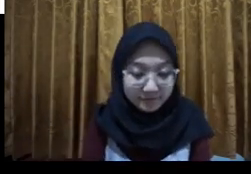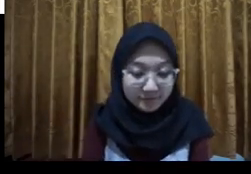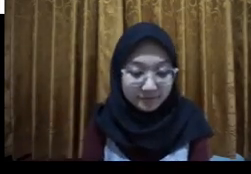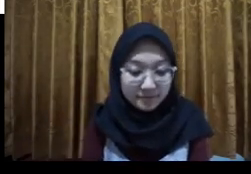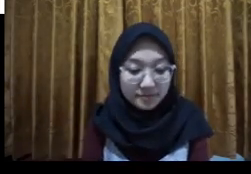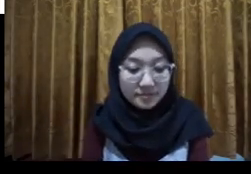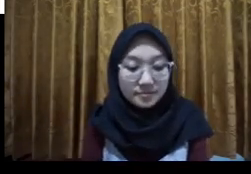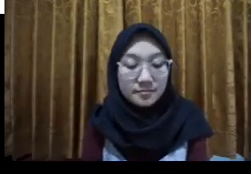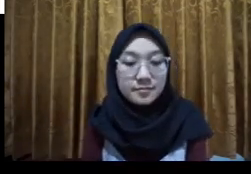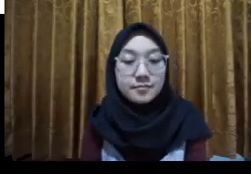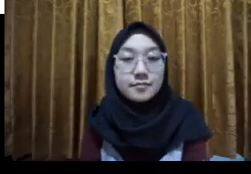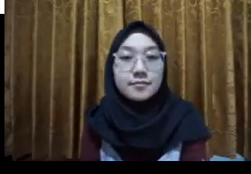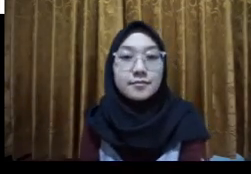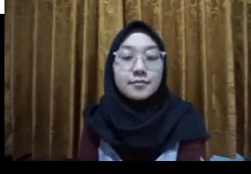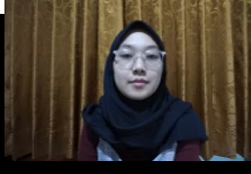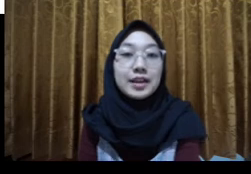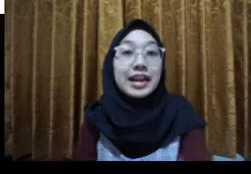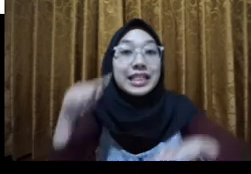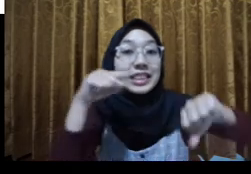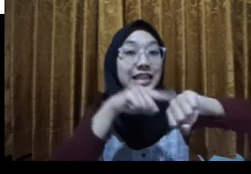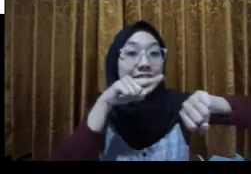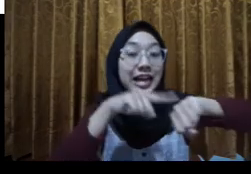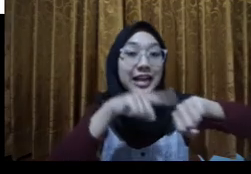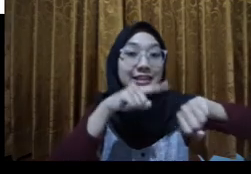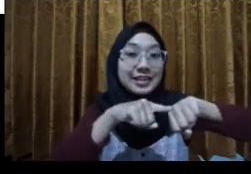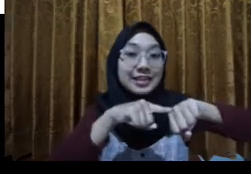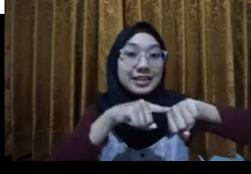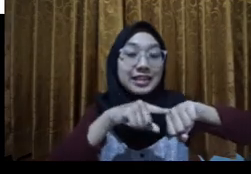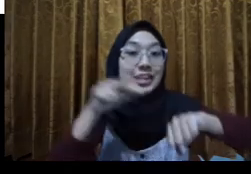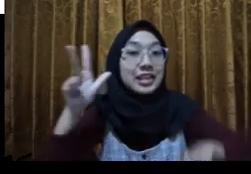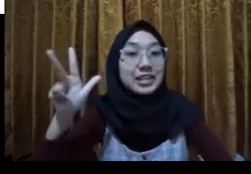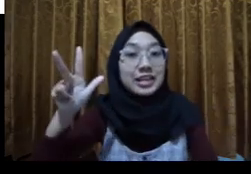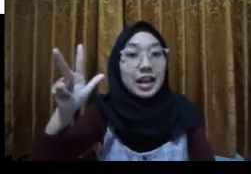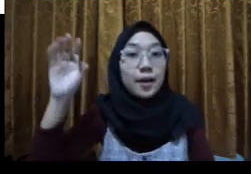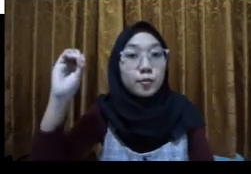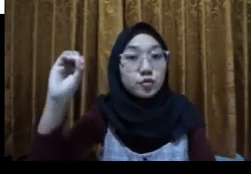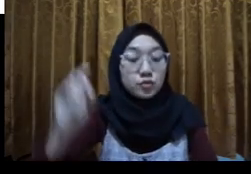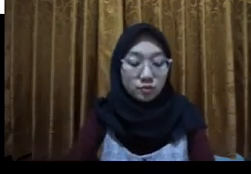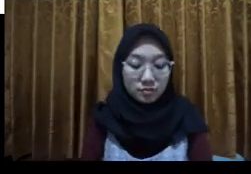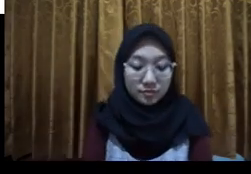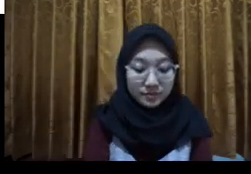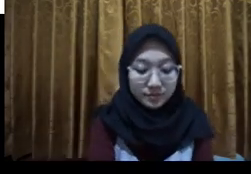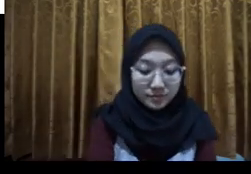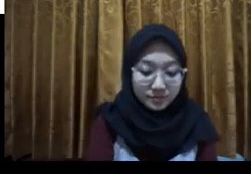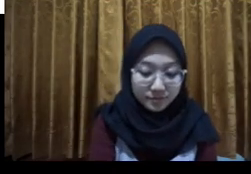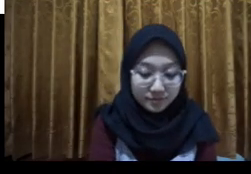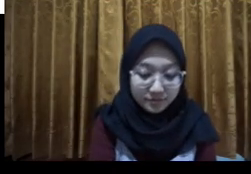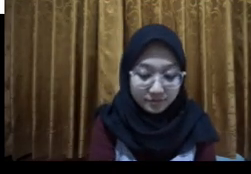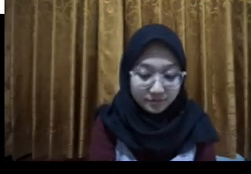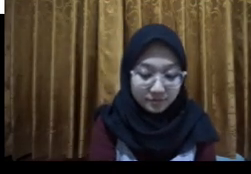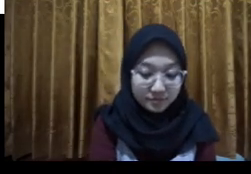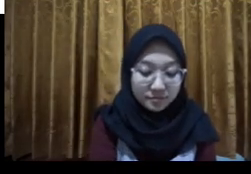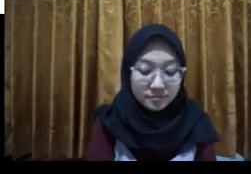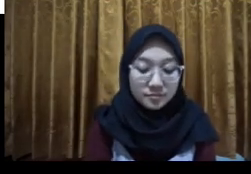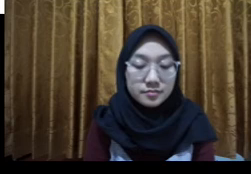tahan. Go to page dialog. Nah, dia akan ngomong go to page. Tekan 30, 30, enter. Anak hartaku